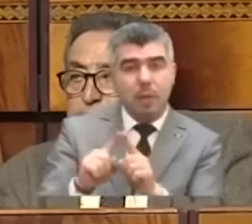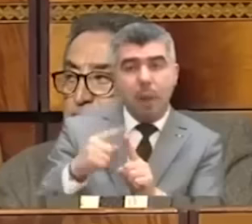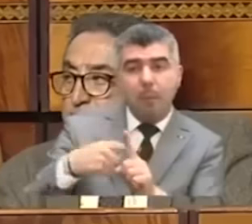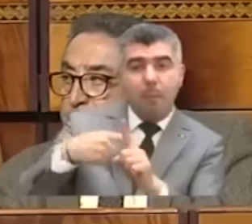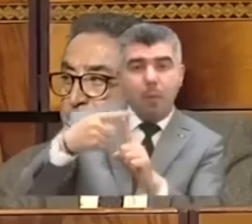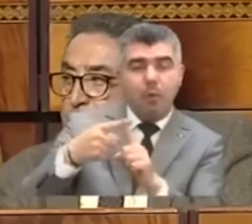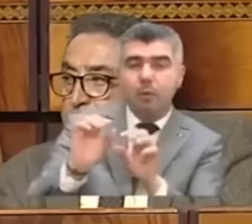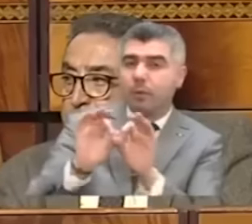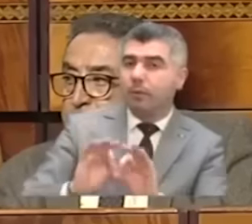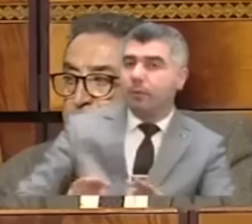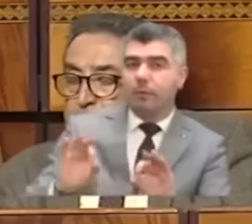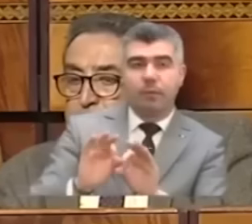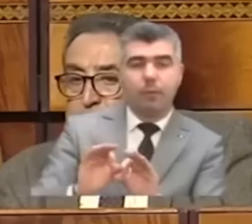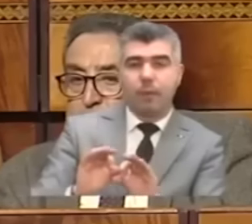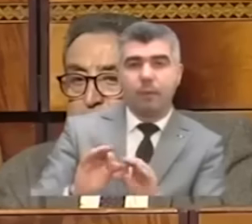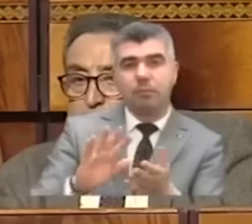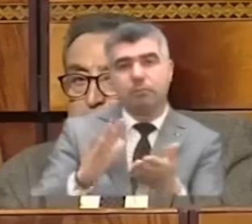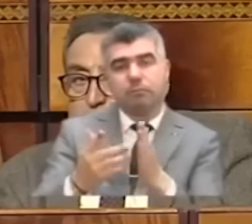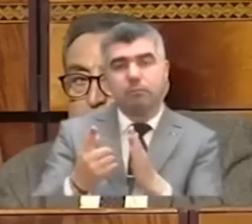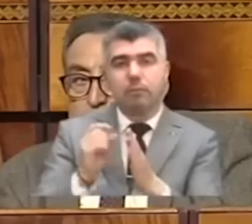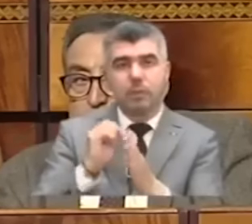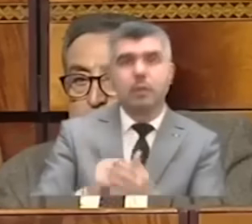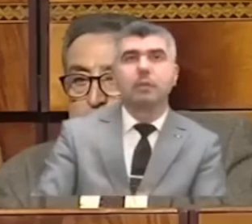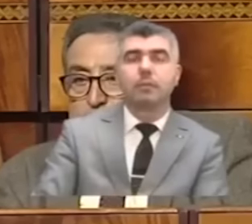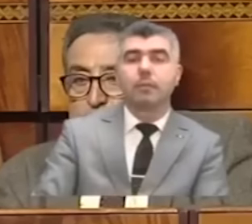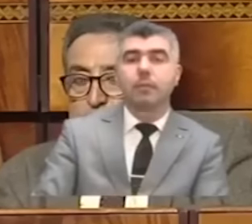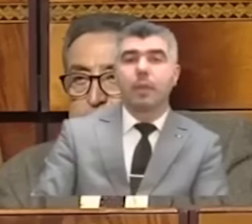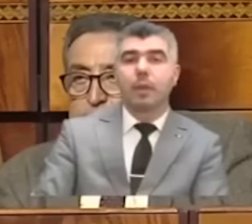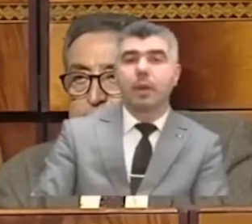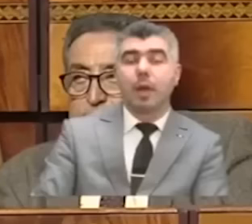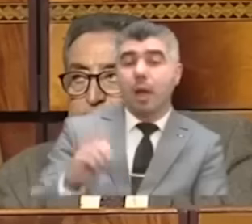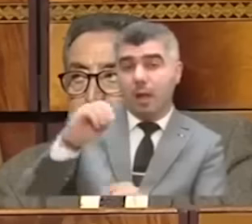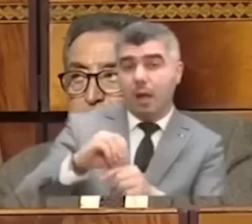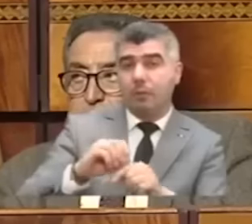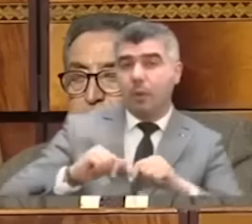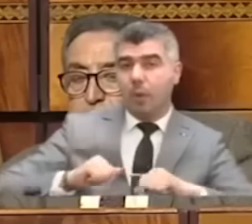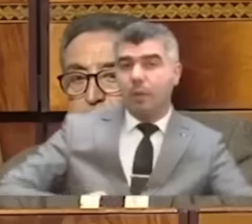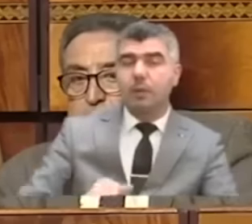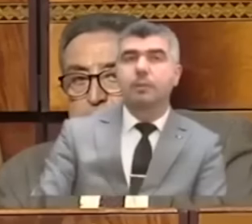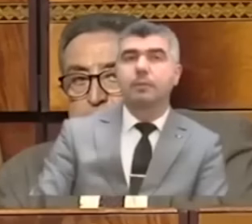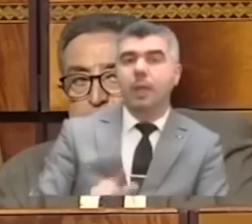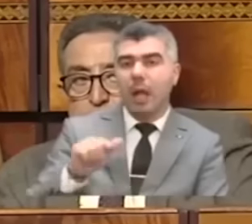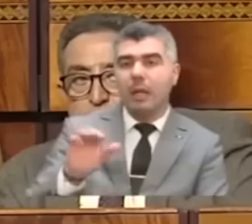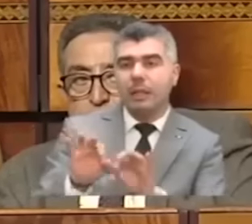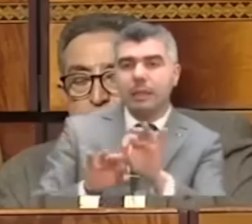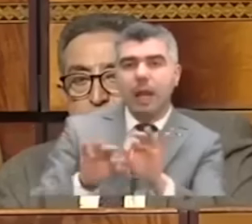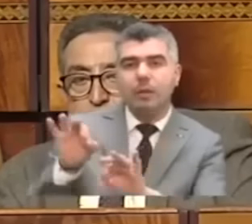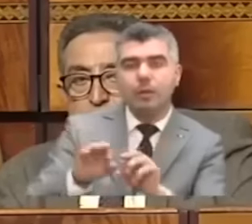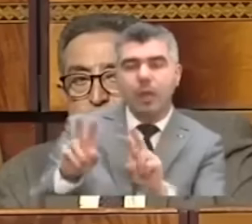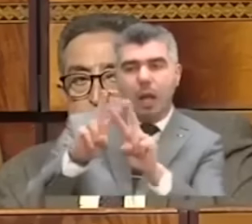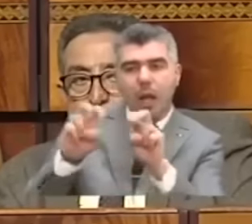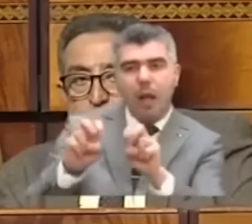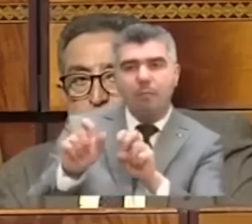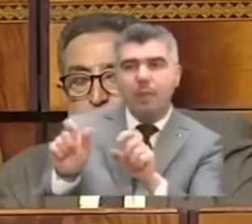ديال الخروف على 1800 درهم. كذلك السيد الوزير، واش كاينة استراتيجية لمراقبة هاد الناس اللي